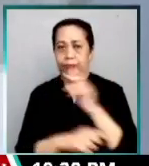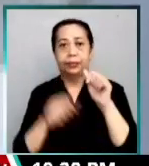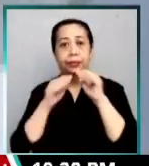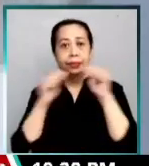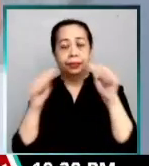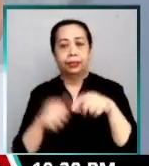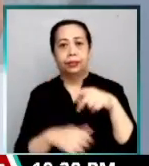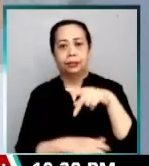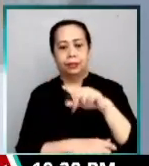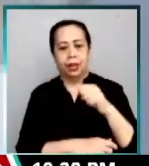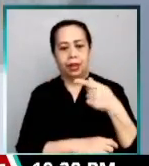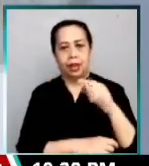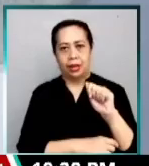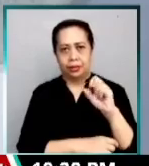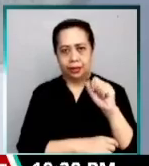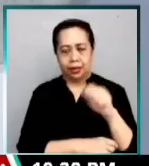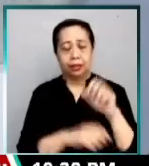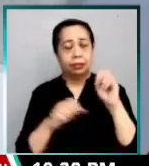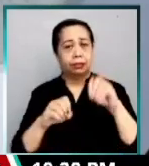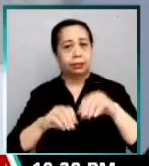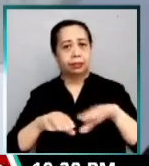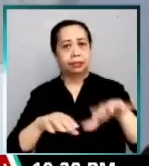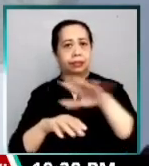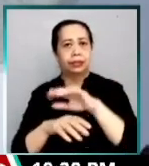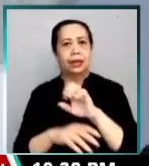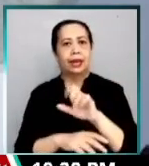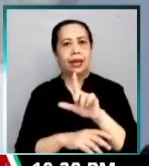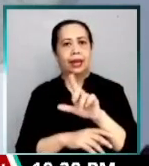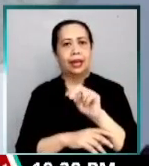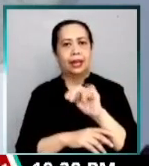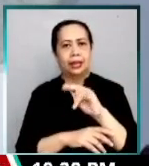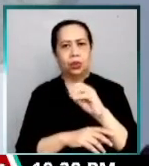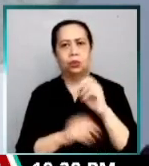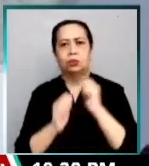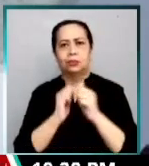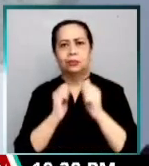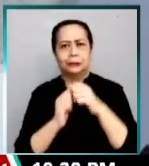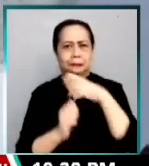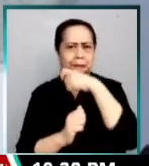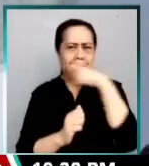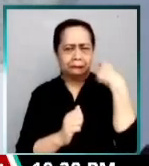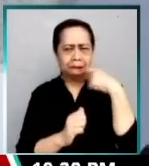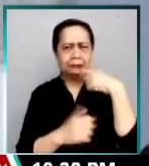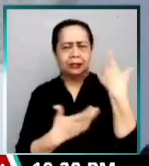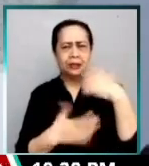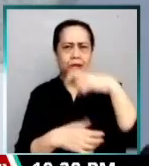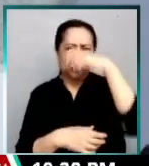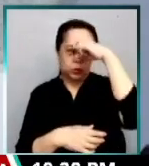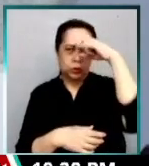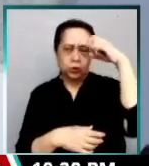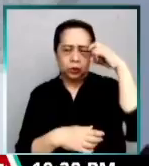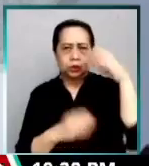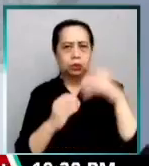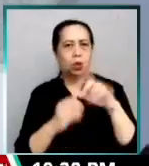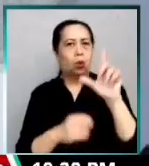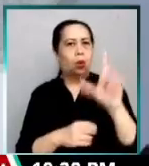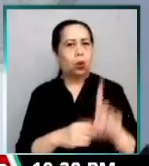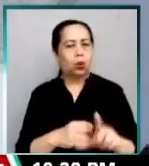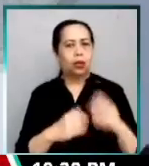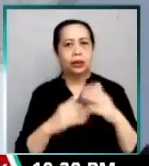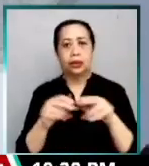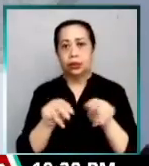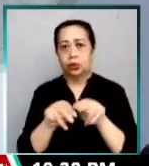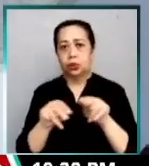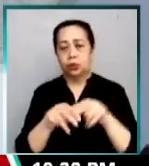PAGASA, maaaring umiral ang El Nino simula sa Hunyo. Ibig sabihin, makararanas ng mas mababa sa normal na buhos